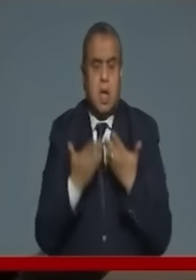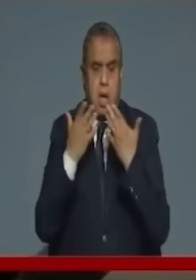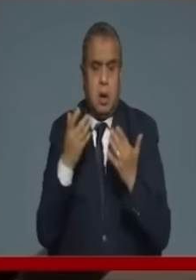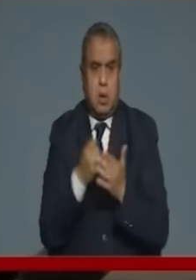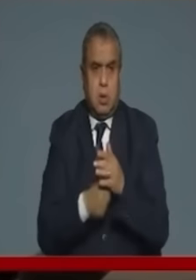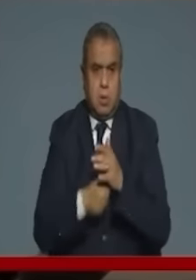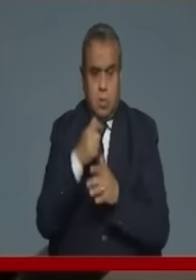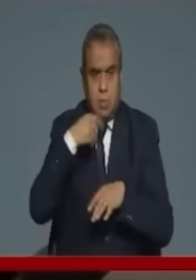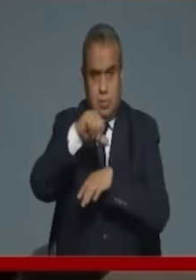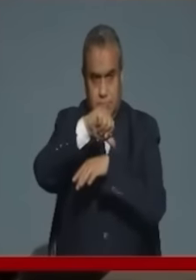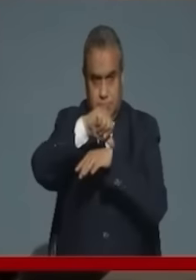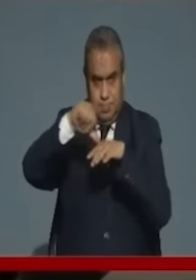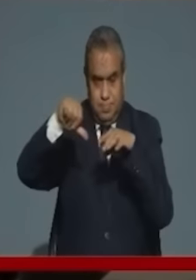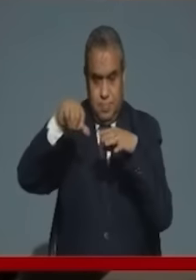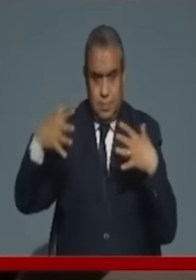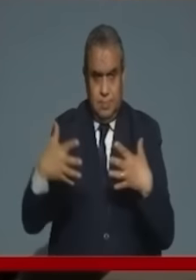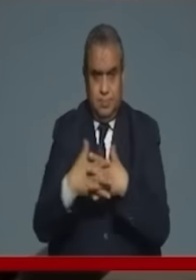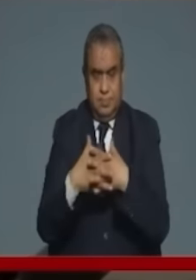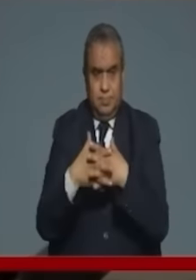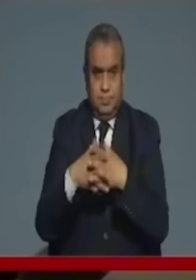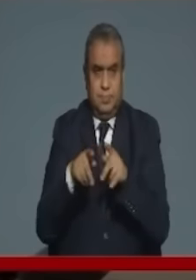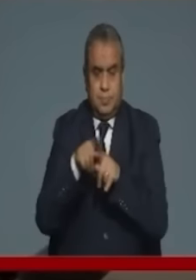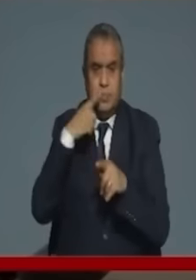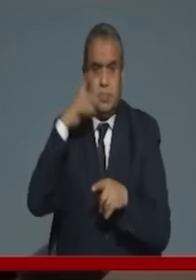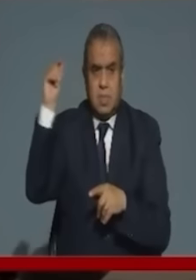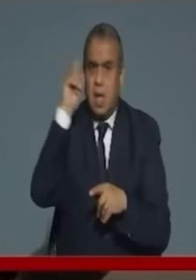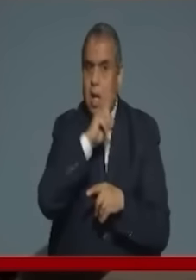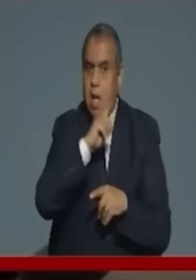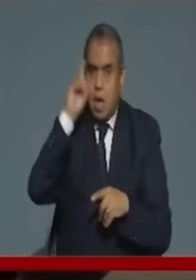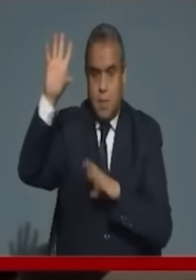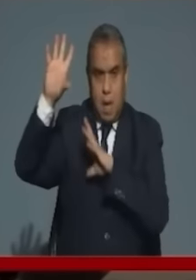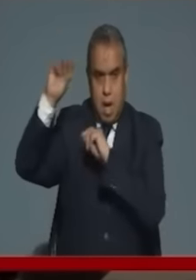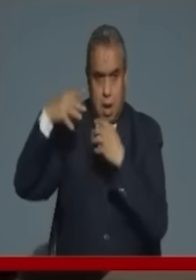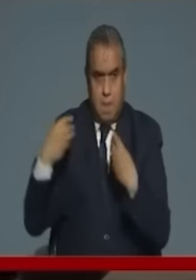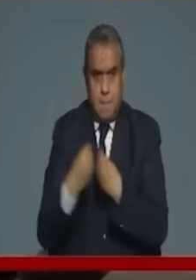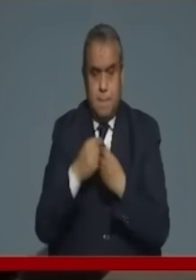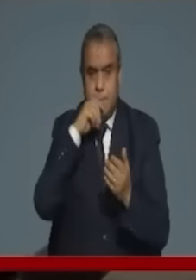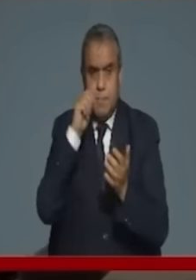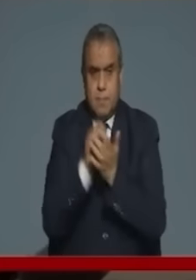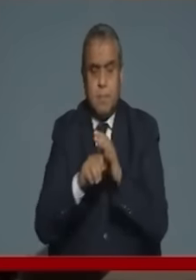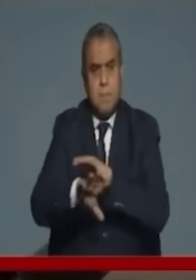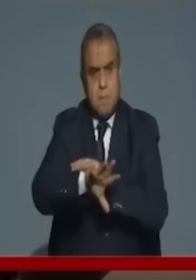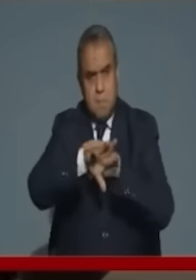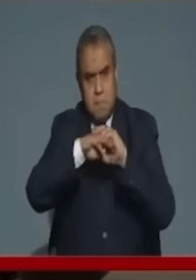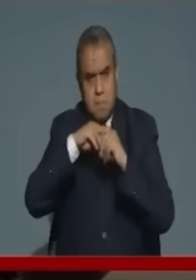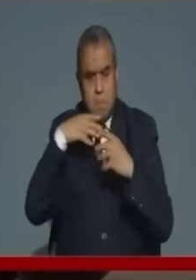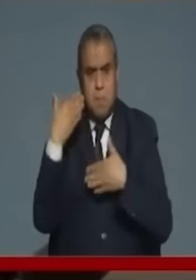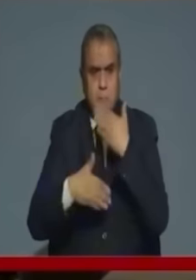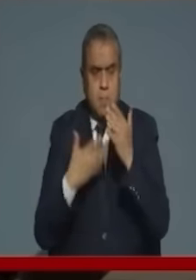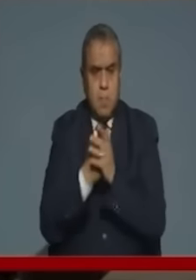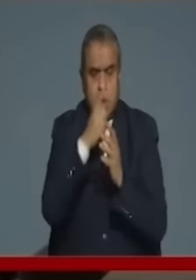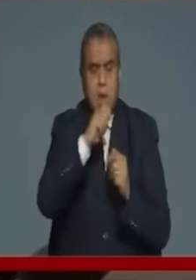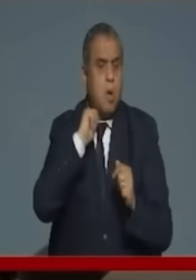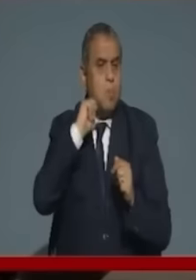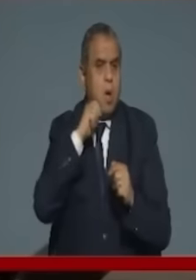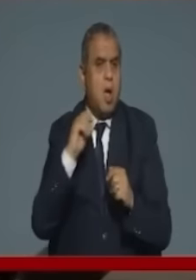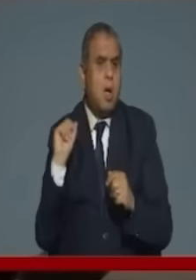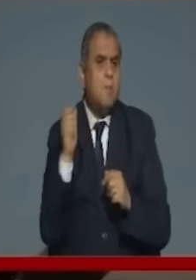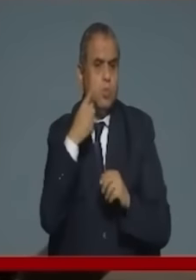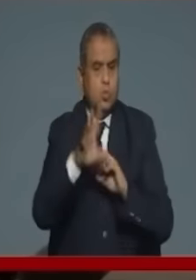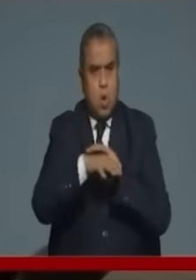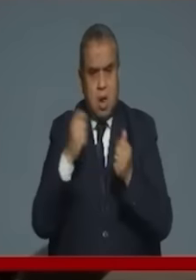وأشقائنا في الإمارات يعني يبقى فعلا يقدروا يحققوا المدينه العالميه ديت، اللي هي